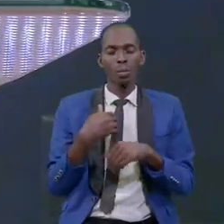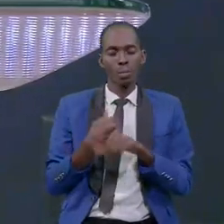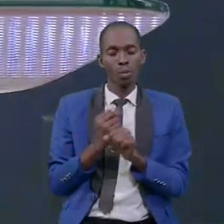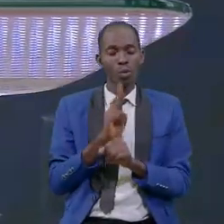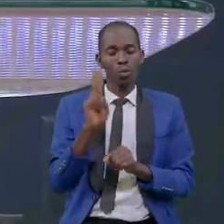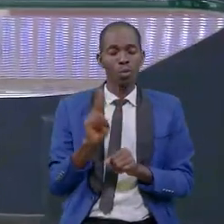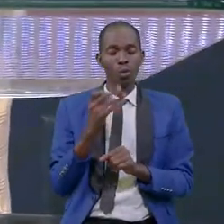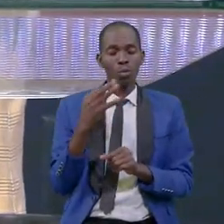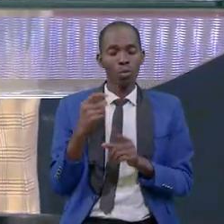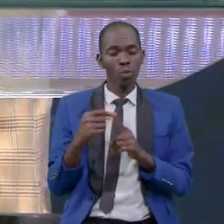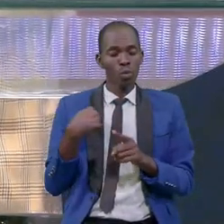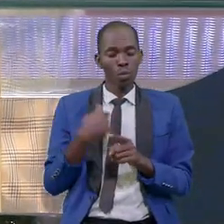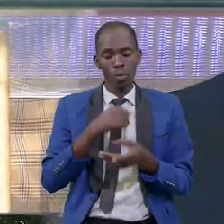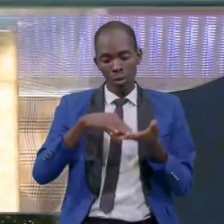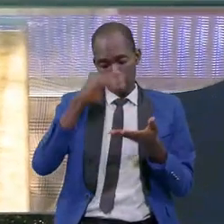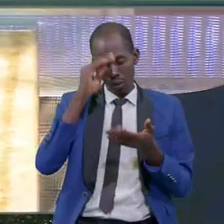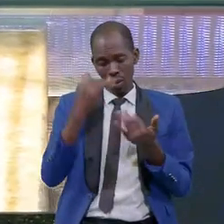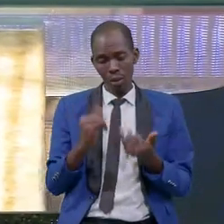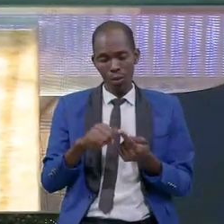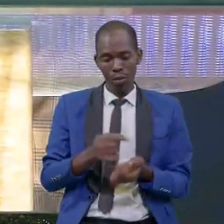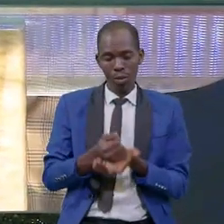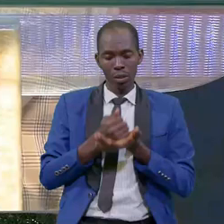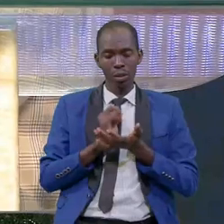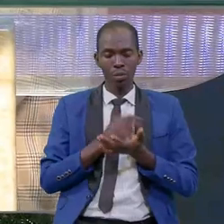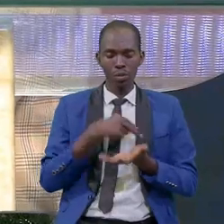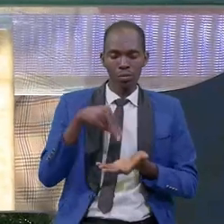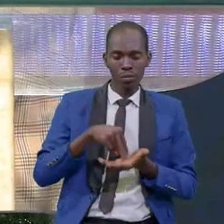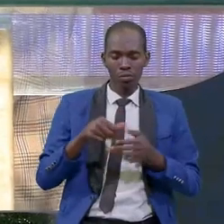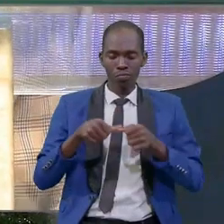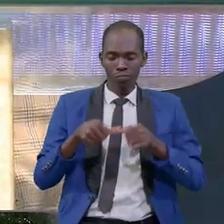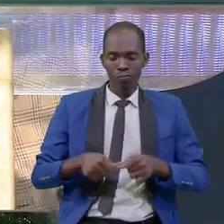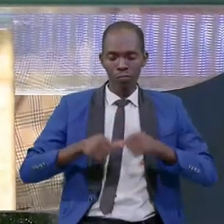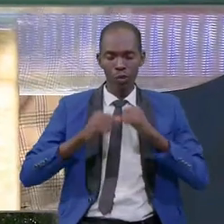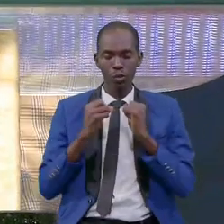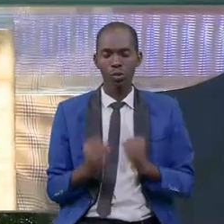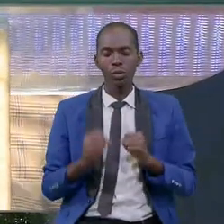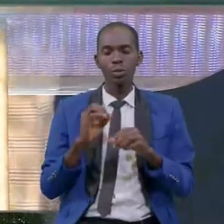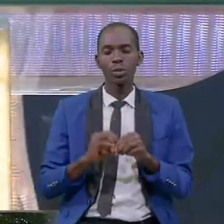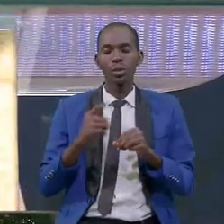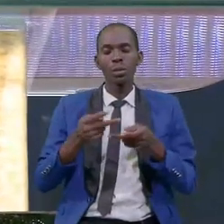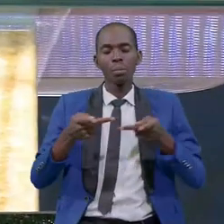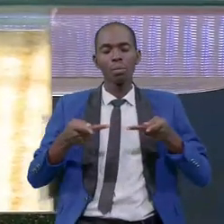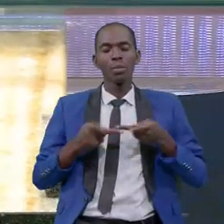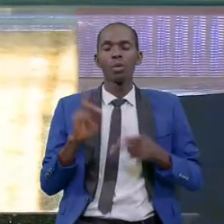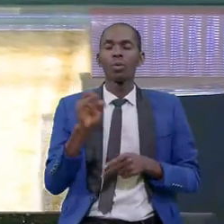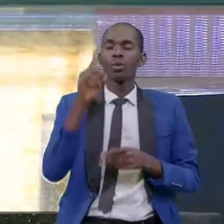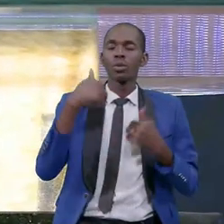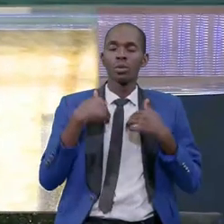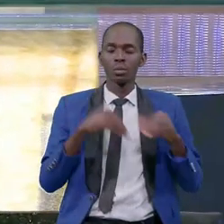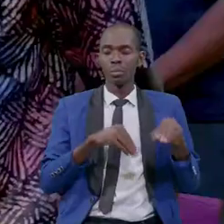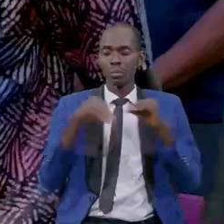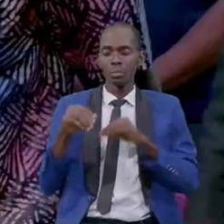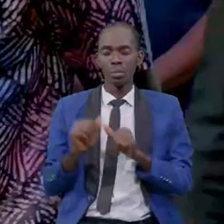de la parole que nous entendons pour que les gens deviennent fermes, restent solides et là où tu